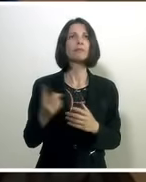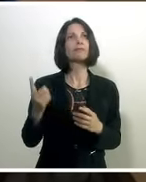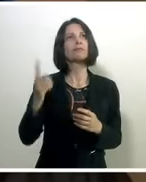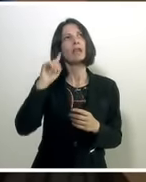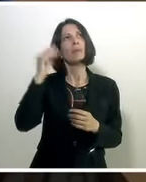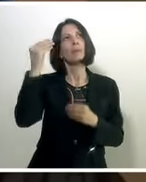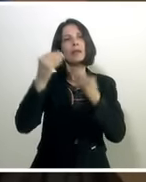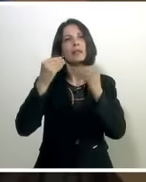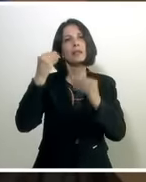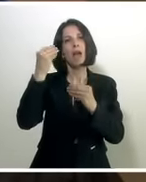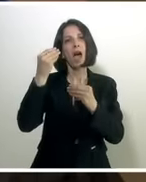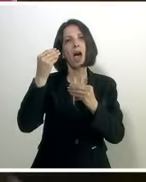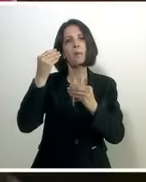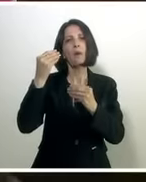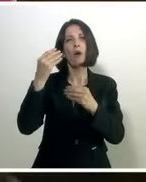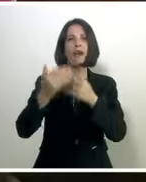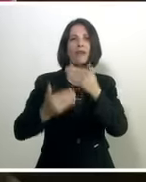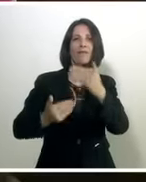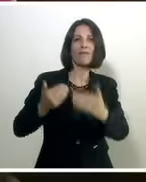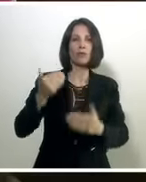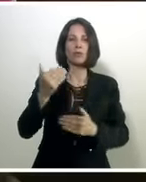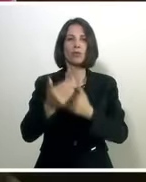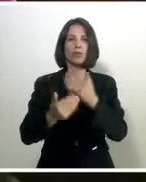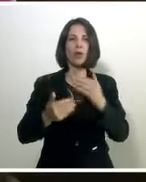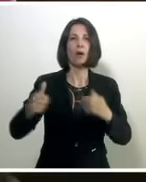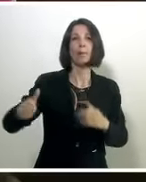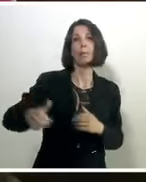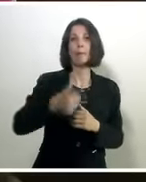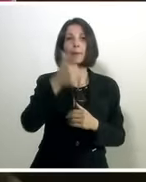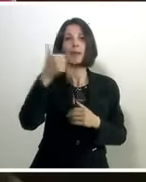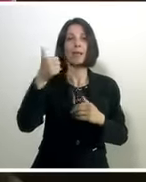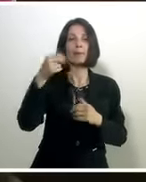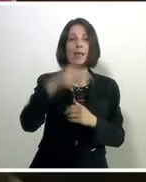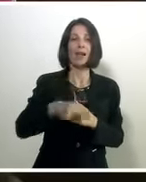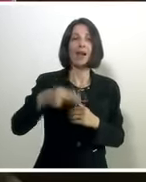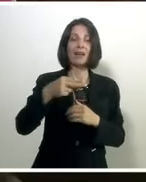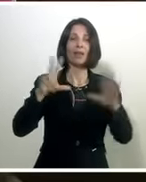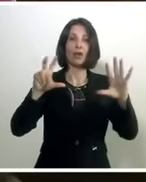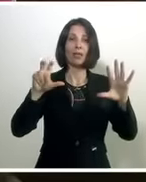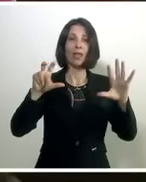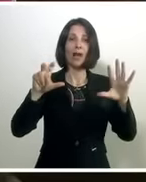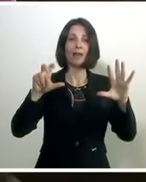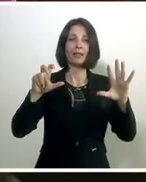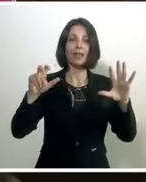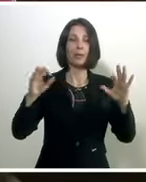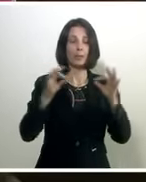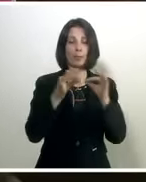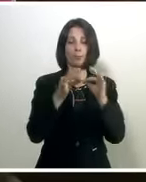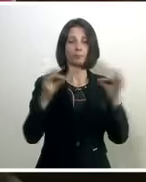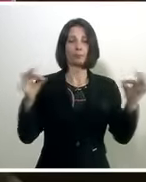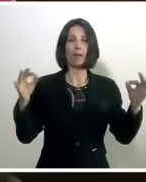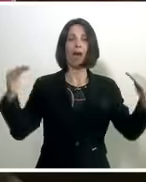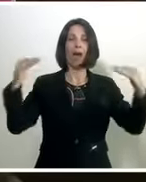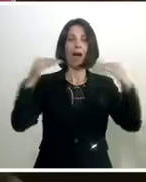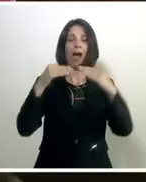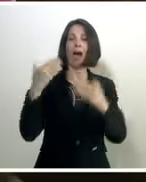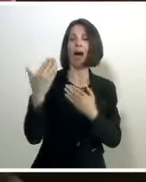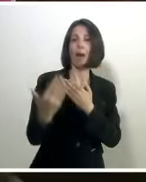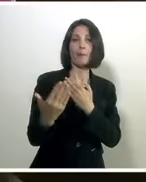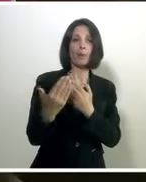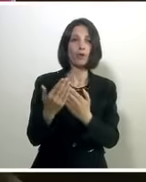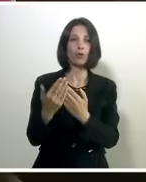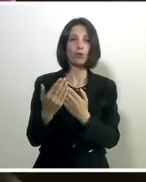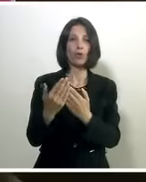primi anni 80 fu un approccio perfettamente in linea con la costituzione italiana Anzi